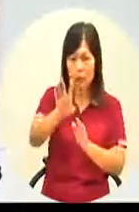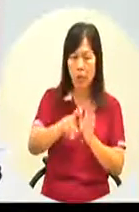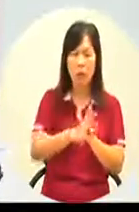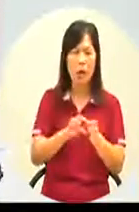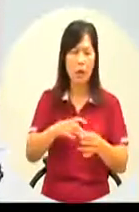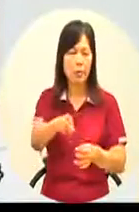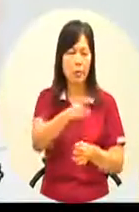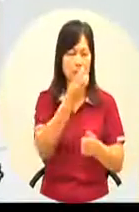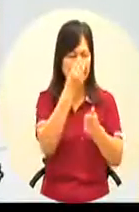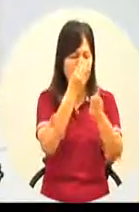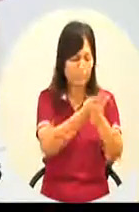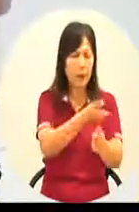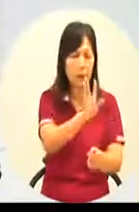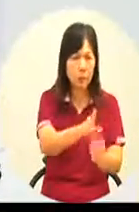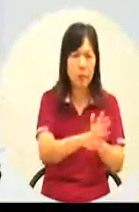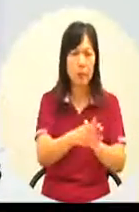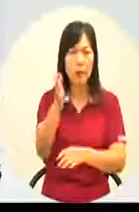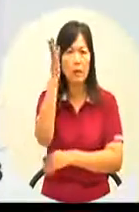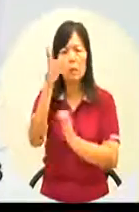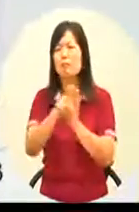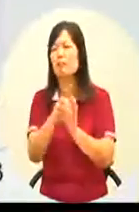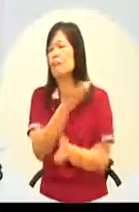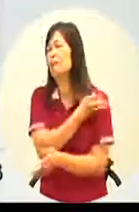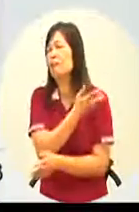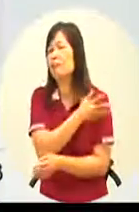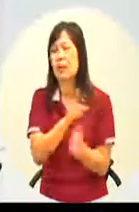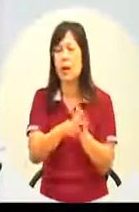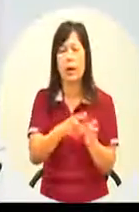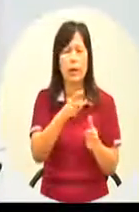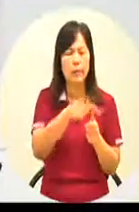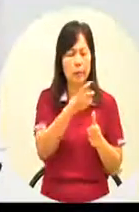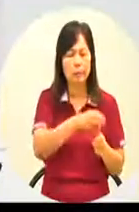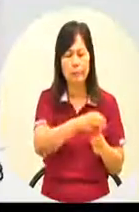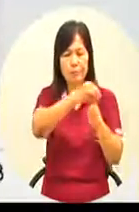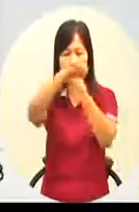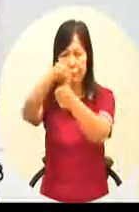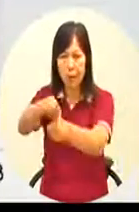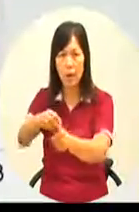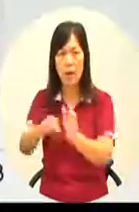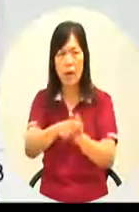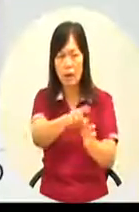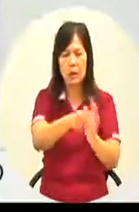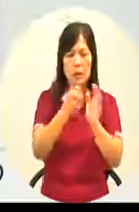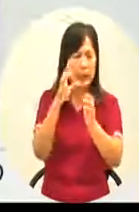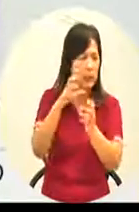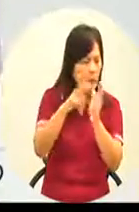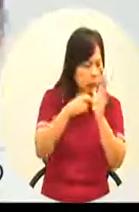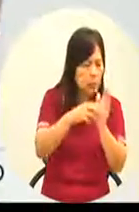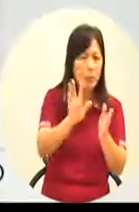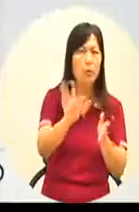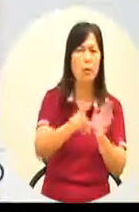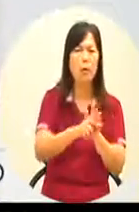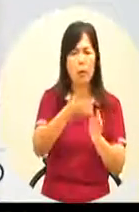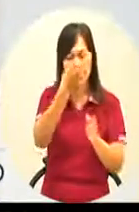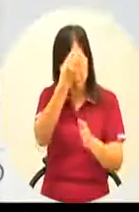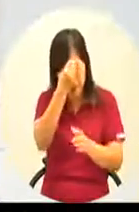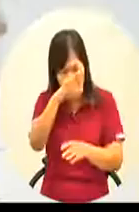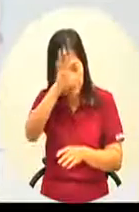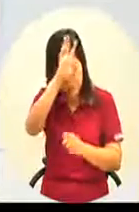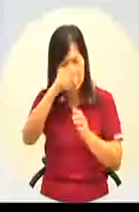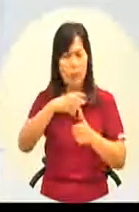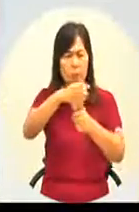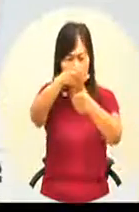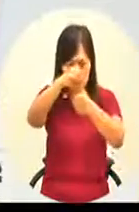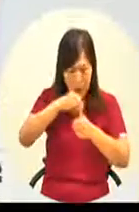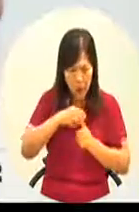的，但是我们政府机关也不管，先送，也不听人家讲，我是忧郁症，我被人家带进